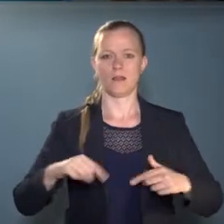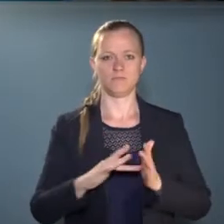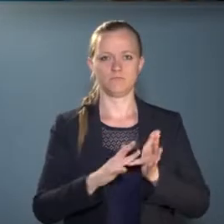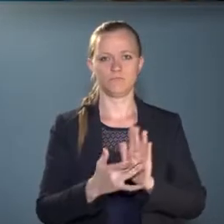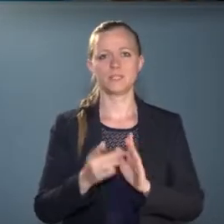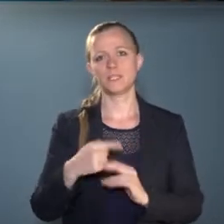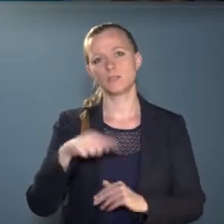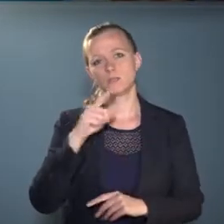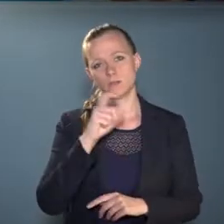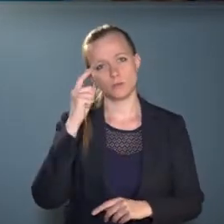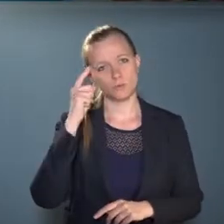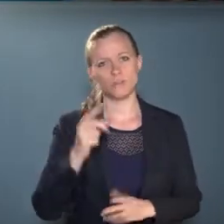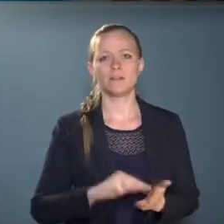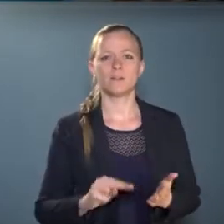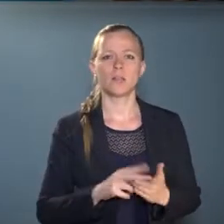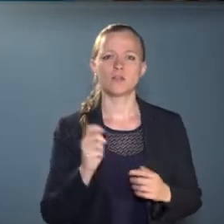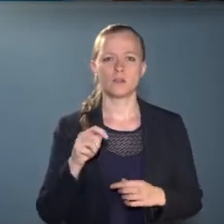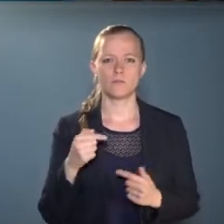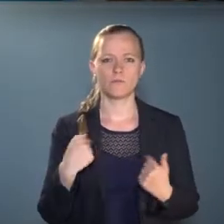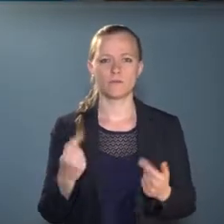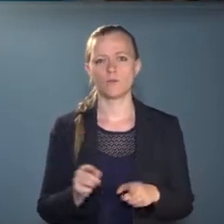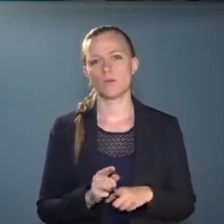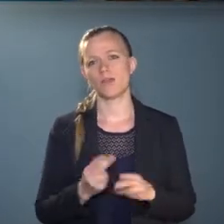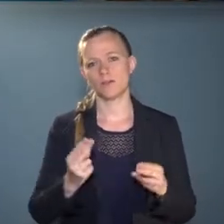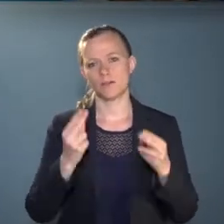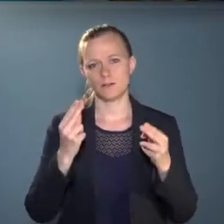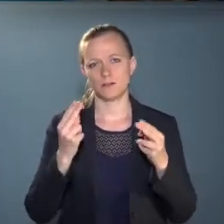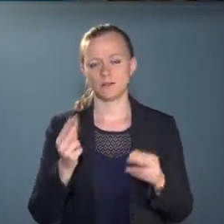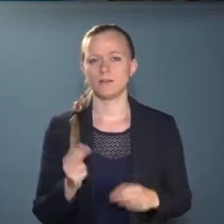hiszen így tudjuk hitelesen képviselni azokat az értékeket,